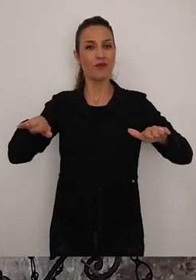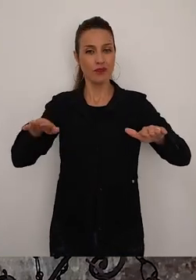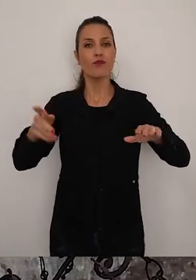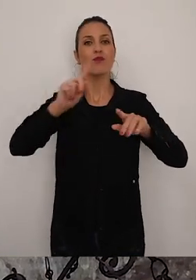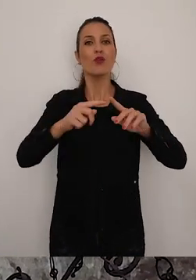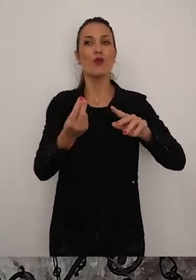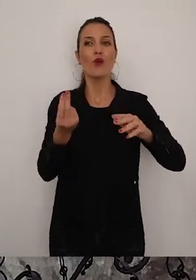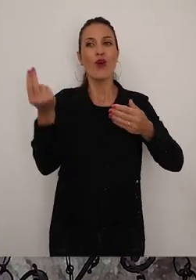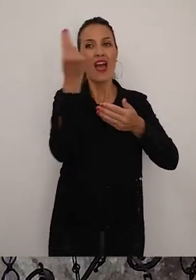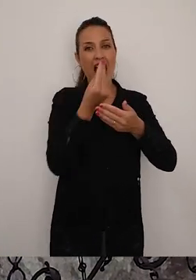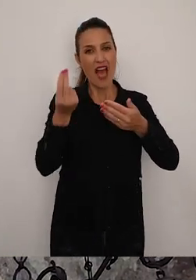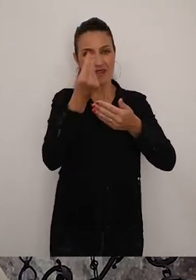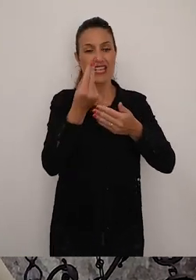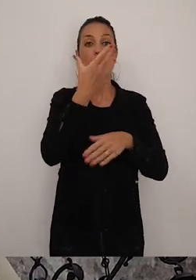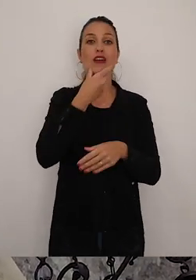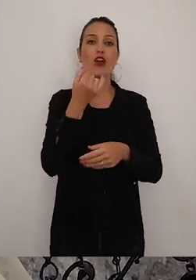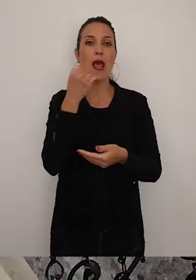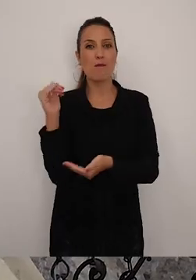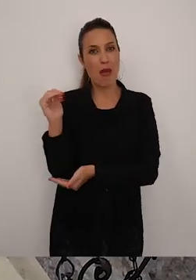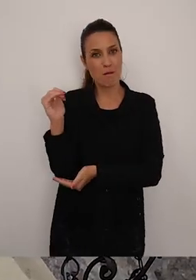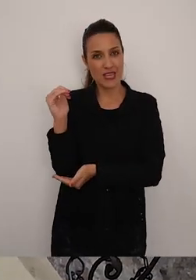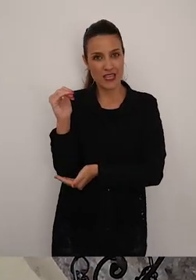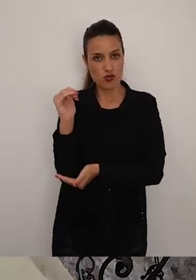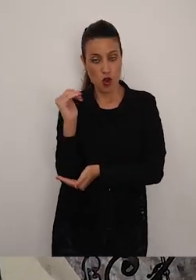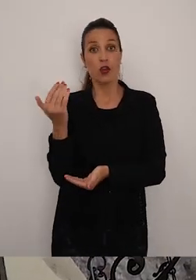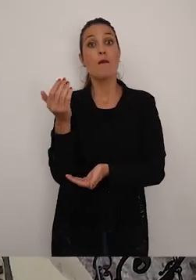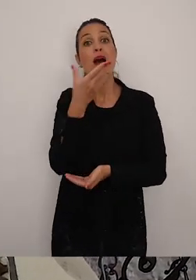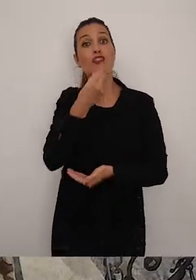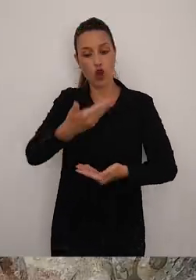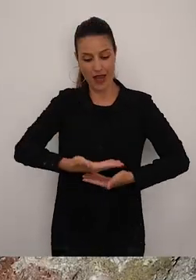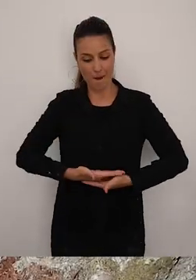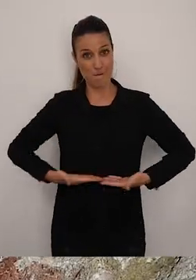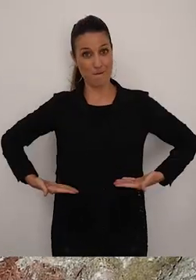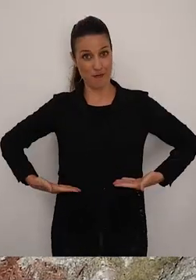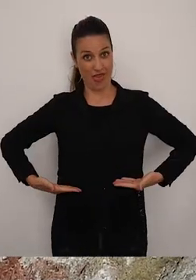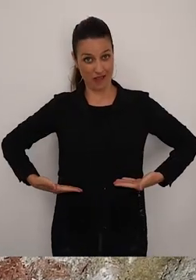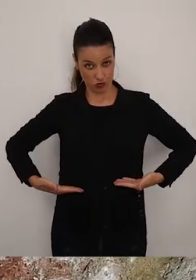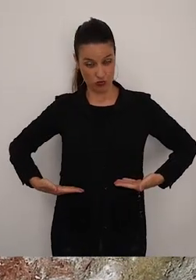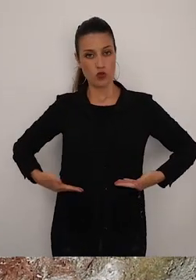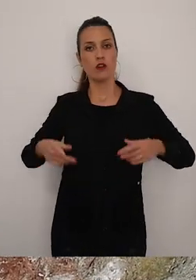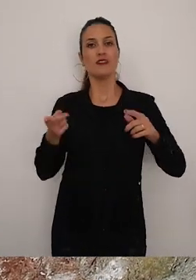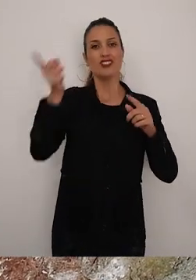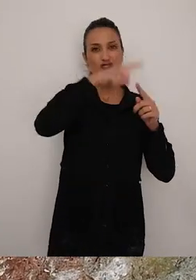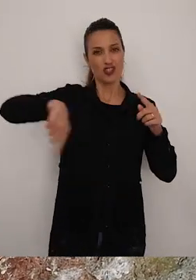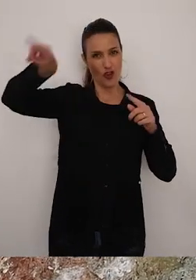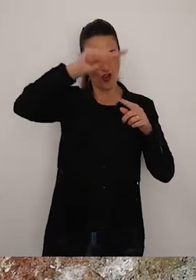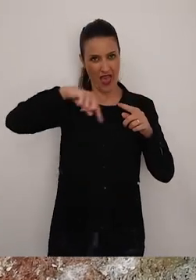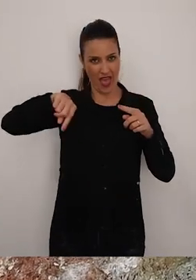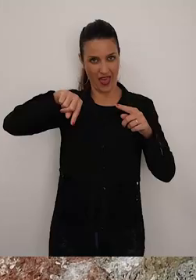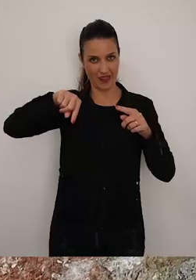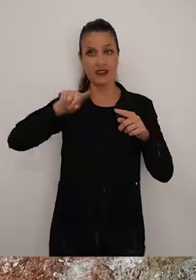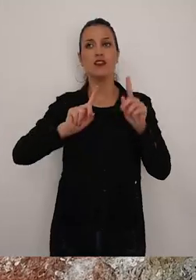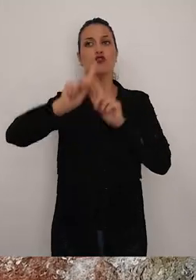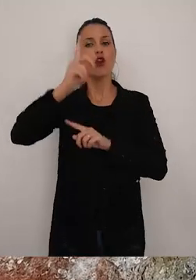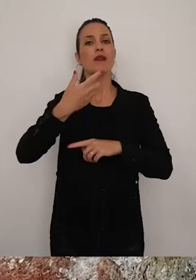col Bambino, a mezzo busto e a figura circolare. Sul soffitto è presente lo stemma dei